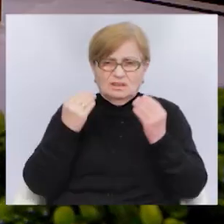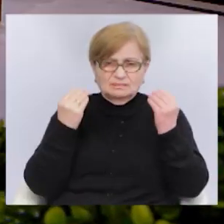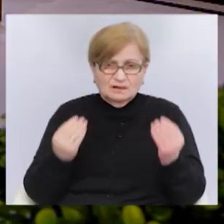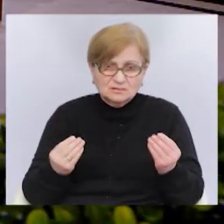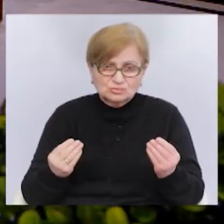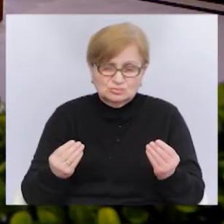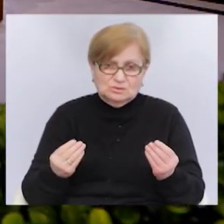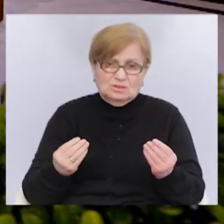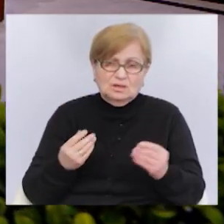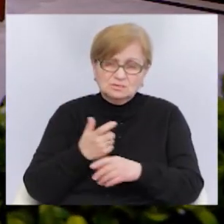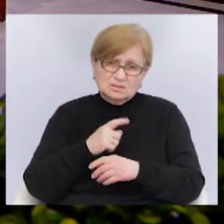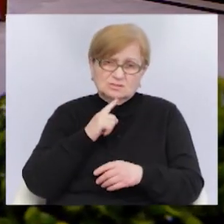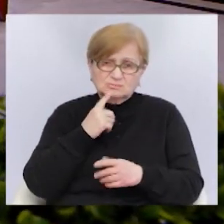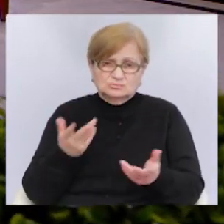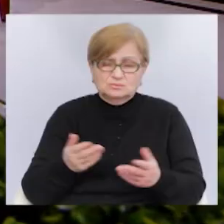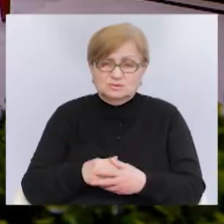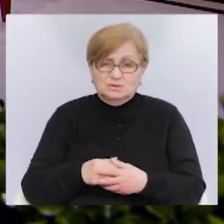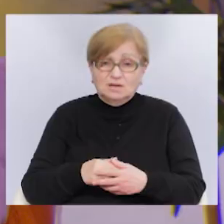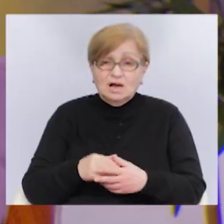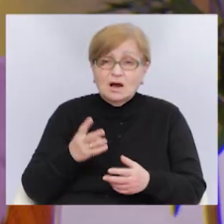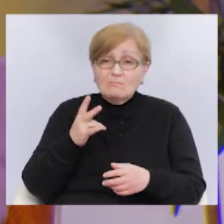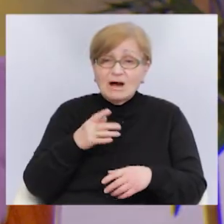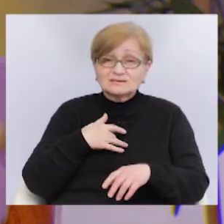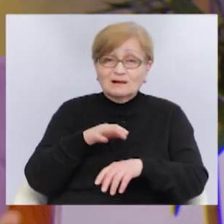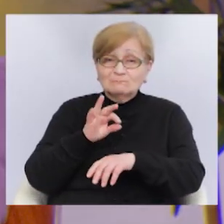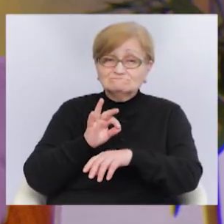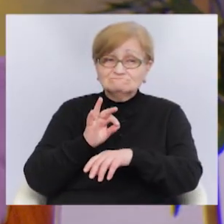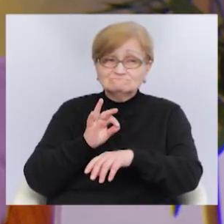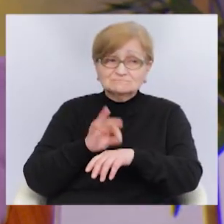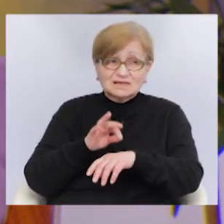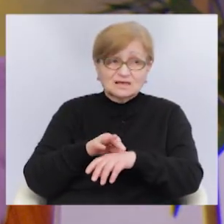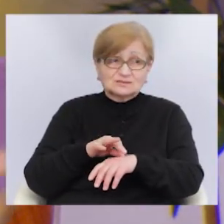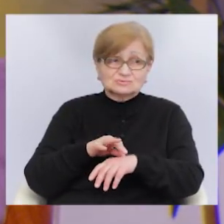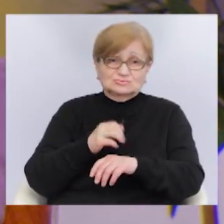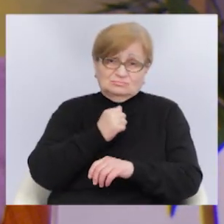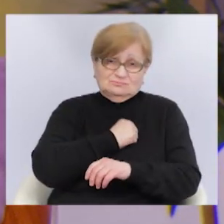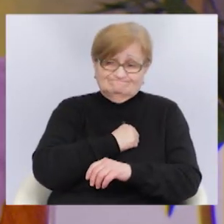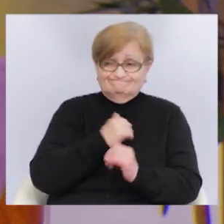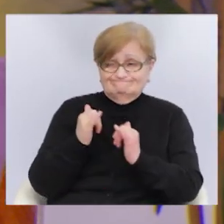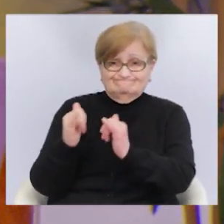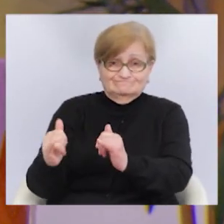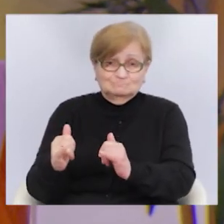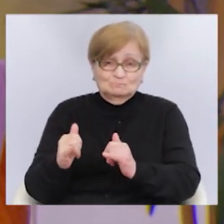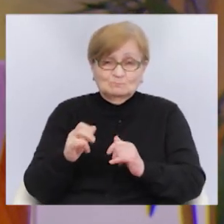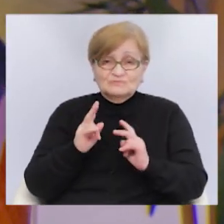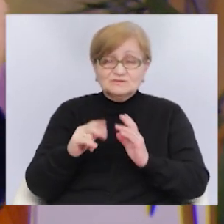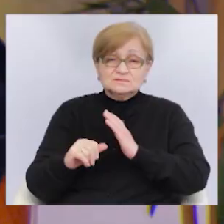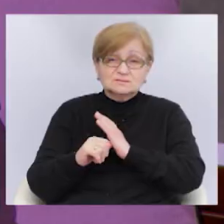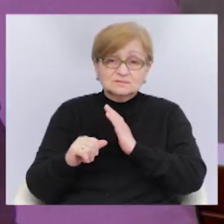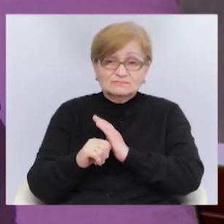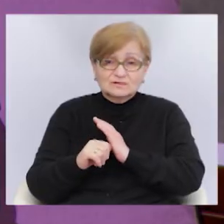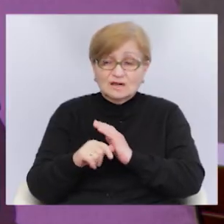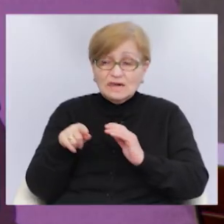შემდეგ. ხო, ეს ძალიან რთულია. აი თვითთანაგრძნობა არის ის ერთ-ერთი ძალიან მაგარი ხერხი, რომელიც გვეხმარება, რომ